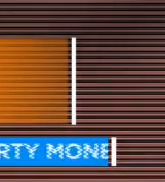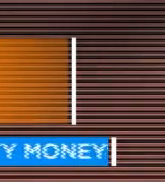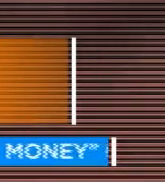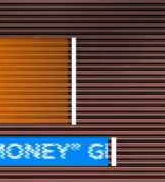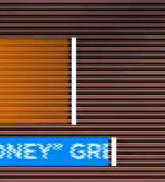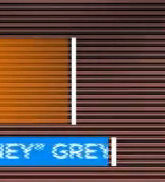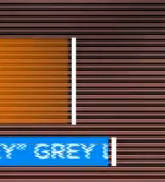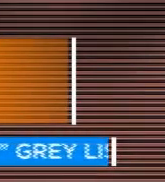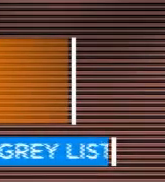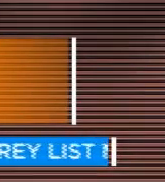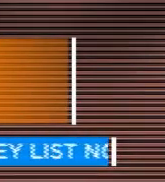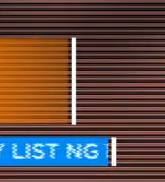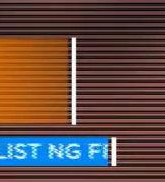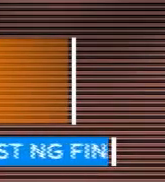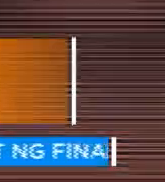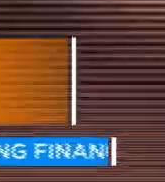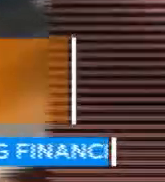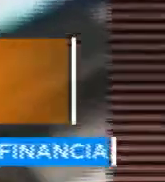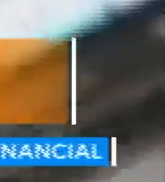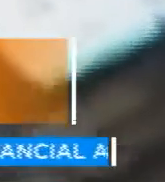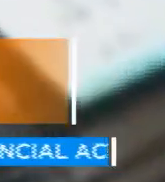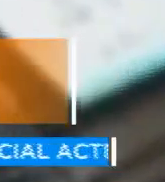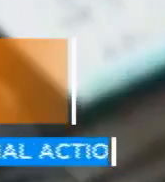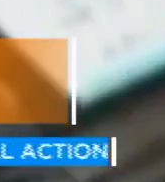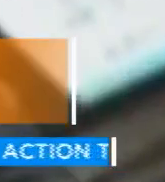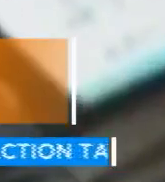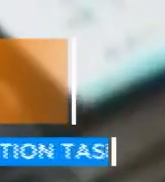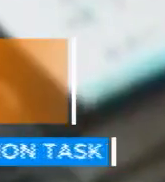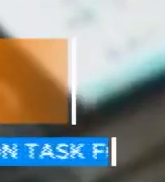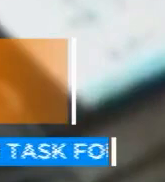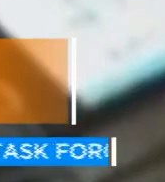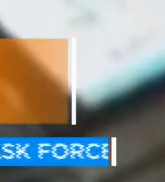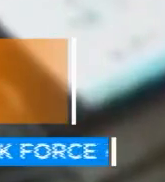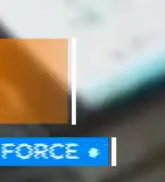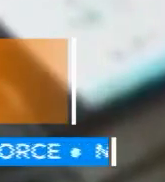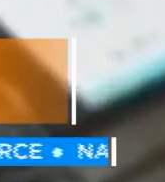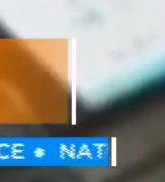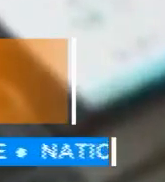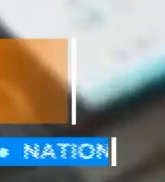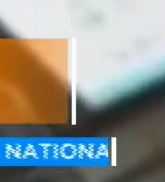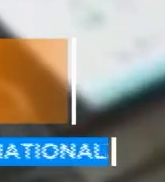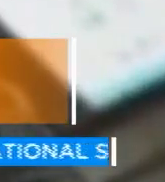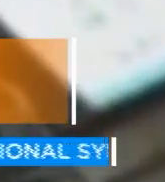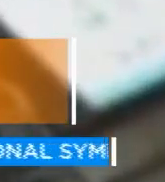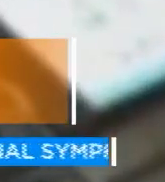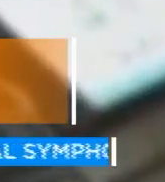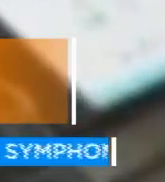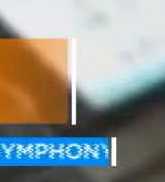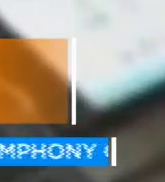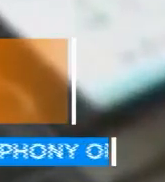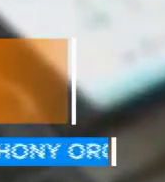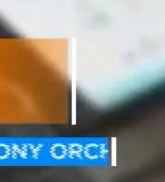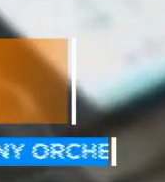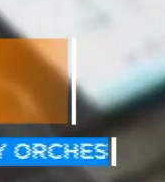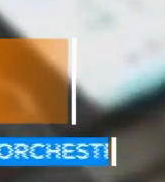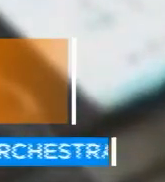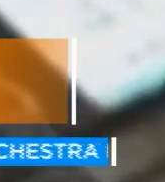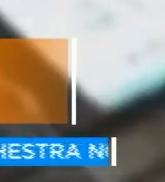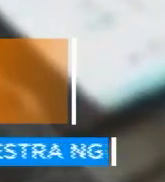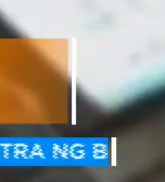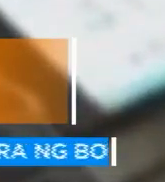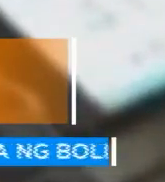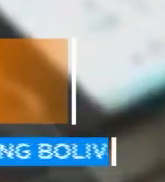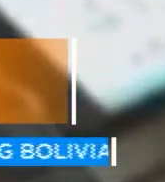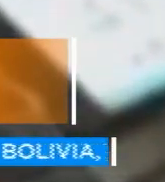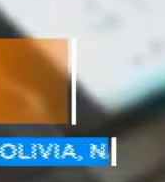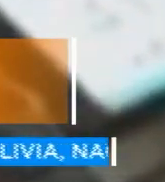Binay ang volunteer nurse sa video. Gate niya, give a break sa mga frontliner lalo't higit isang taon na nating nilalabanan ang